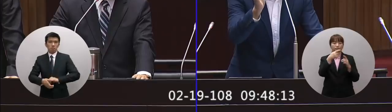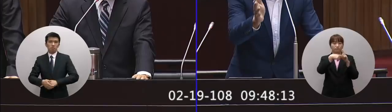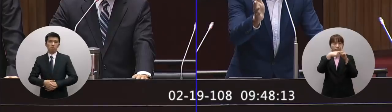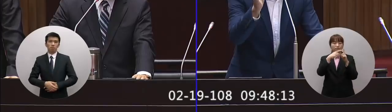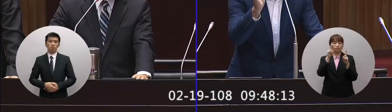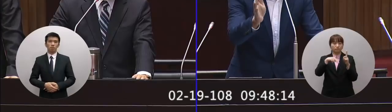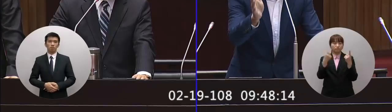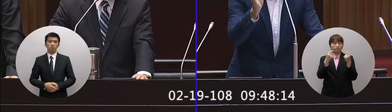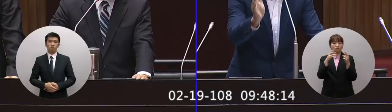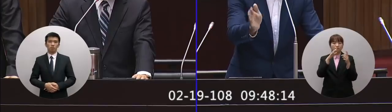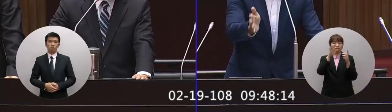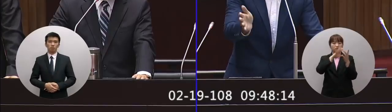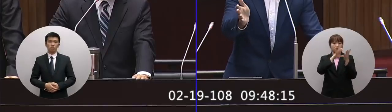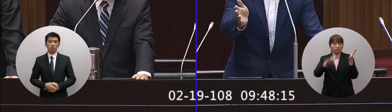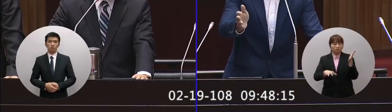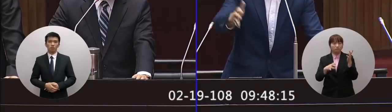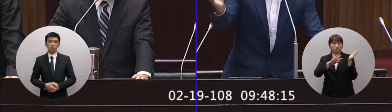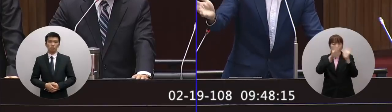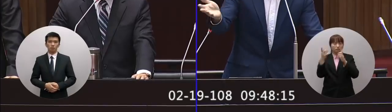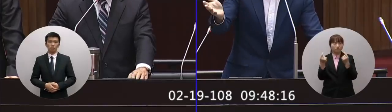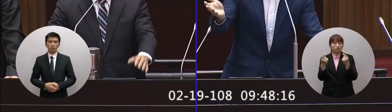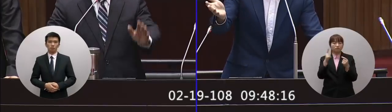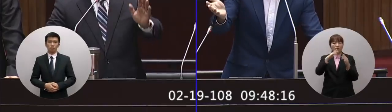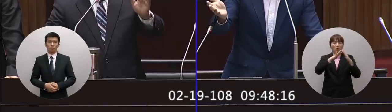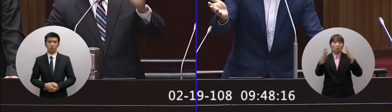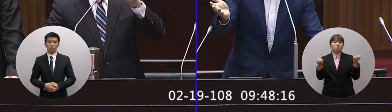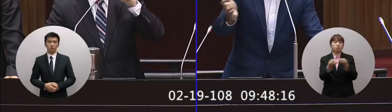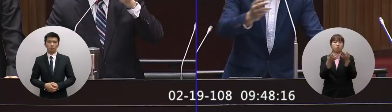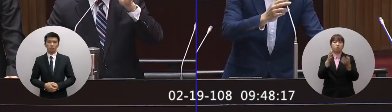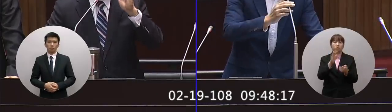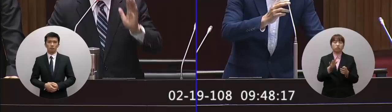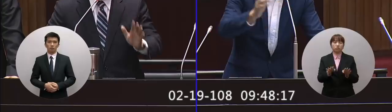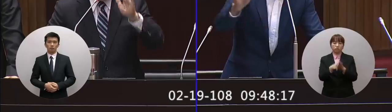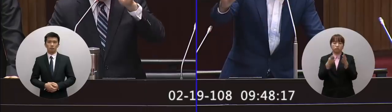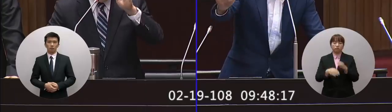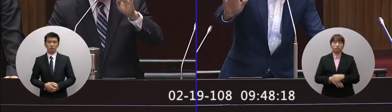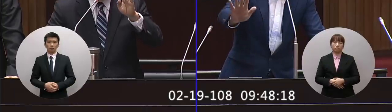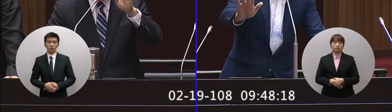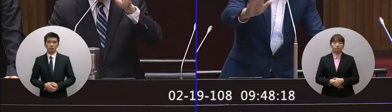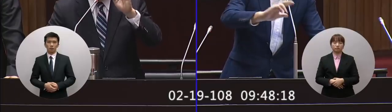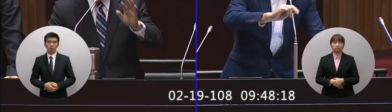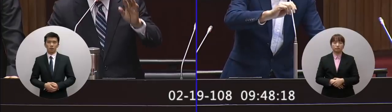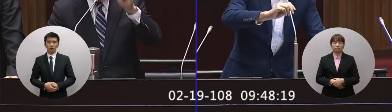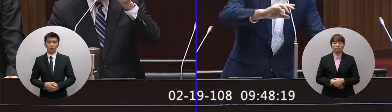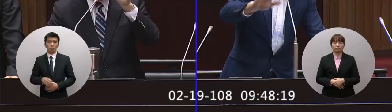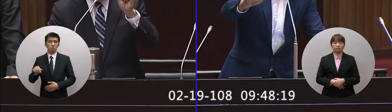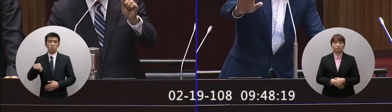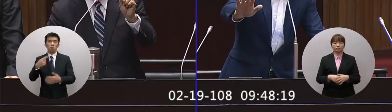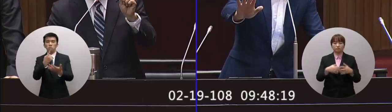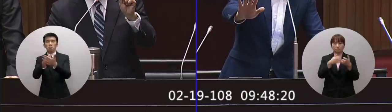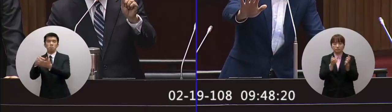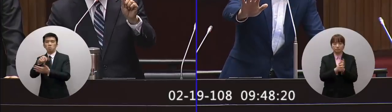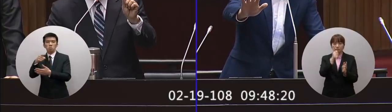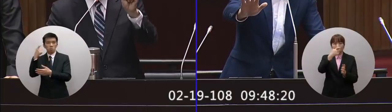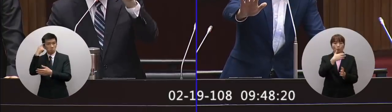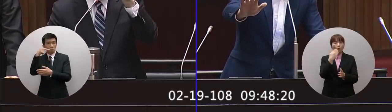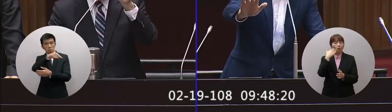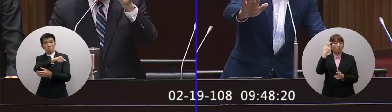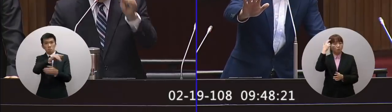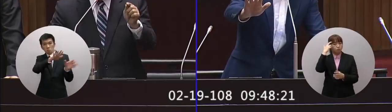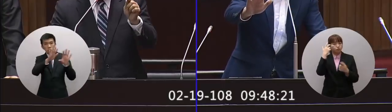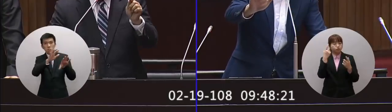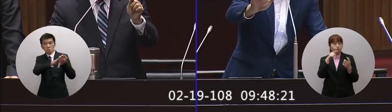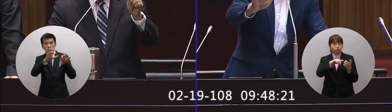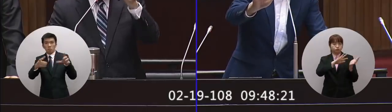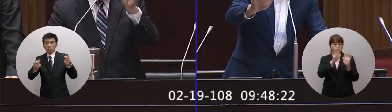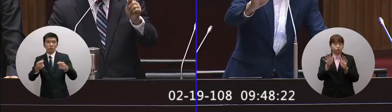望你陷入到丘吉尔的境界。那时候已经战争发生了， 没有人愿意陷入那个境界，包